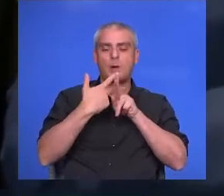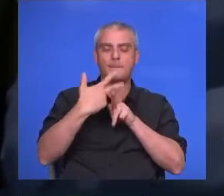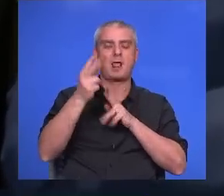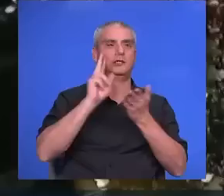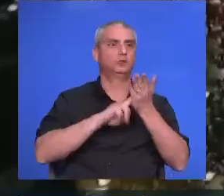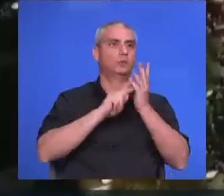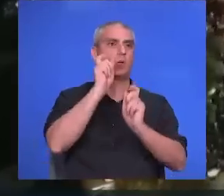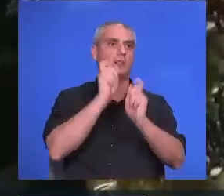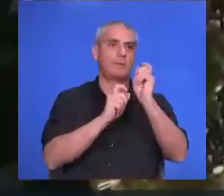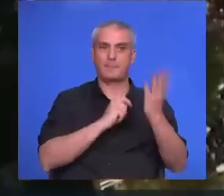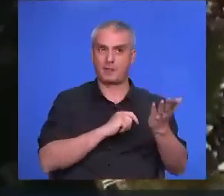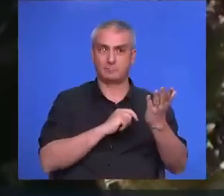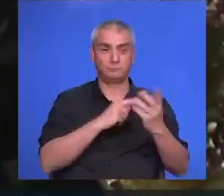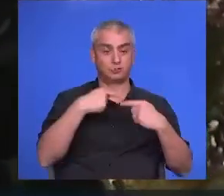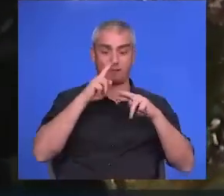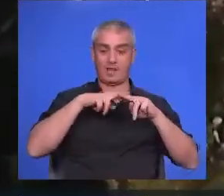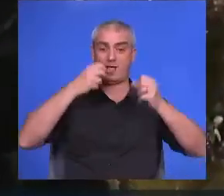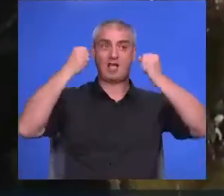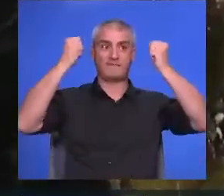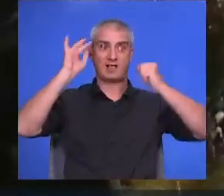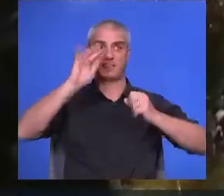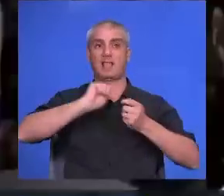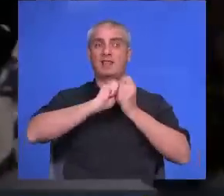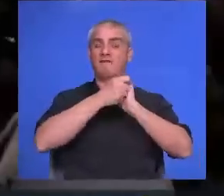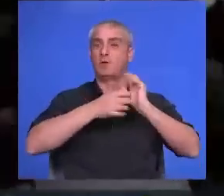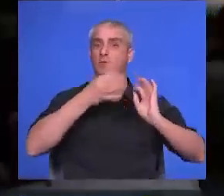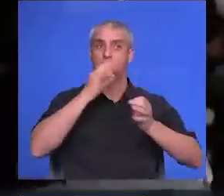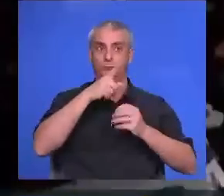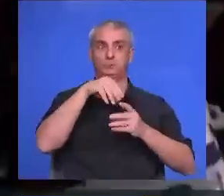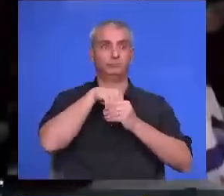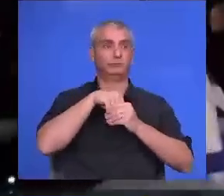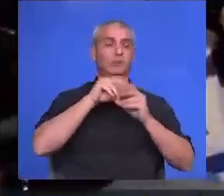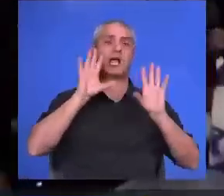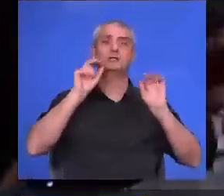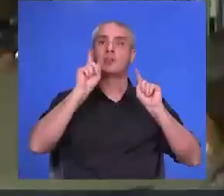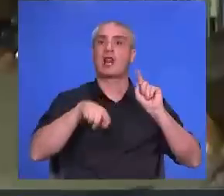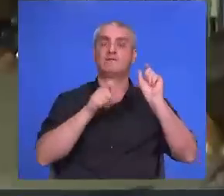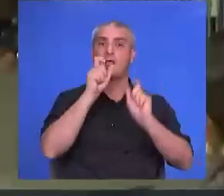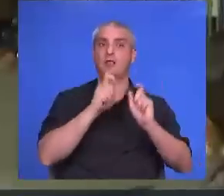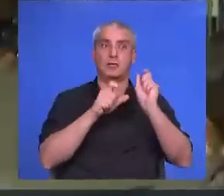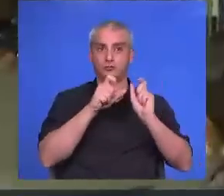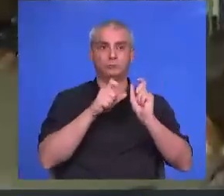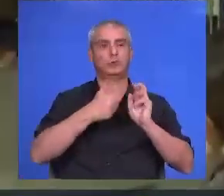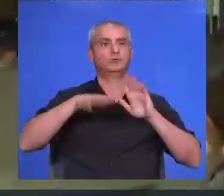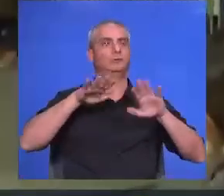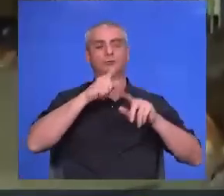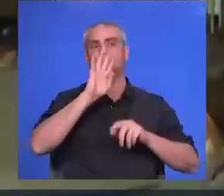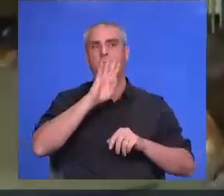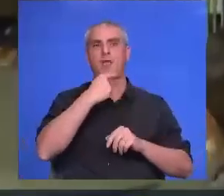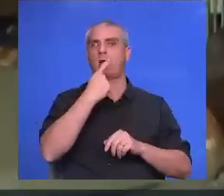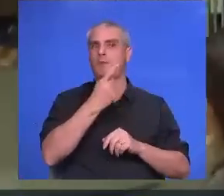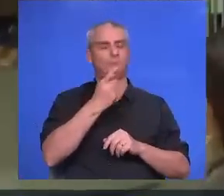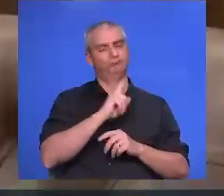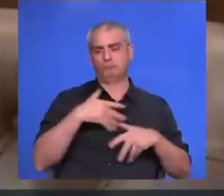זכויות הפרט. יממה אחרי ההפגנה נגד הרפורמה המשפטית, שבה השתתפו עשרות אלפים, ראש הממשלה נתניהו הבהיר כי